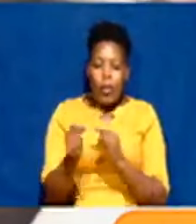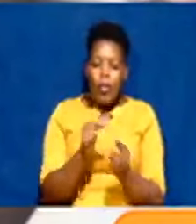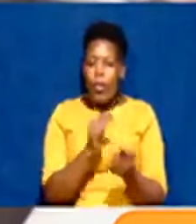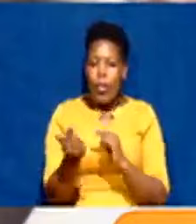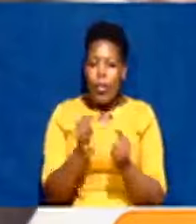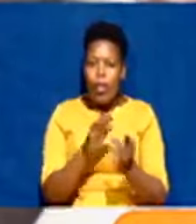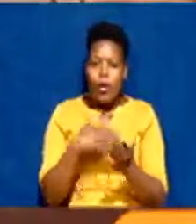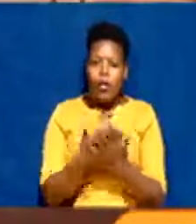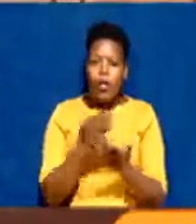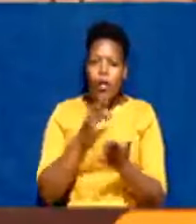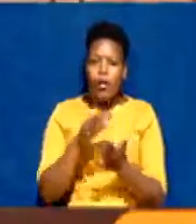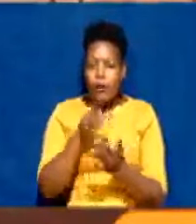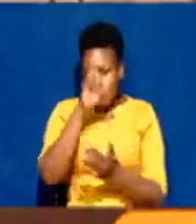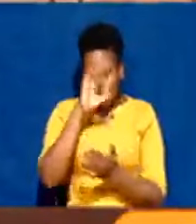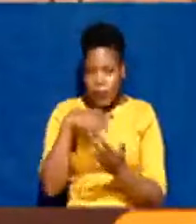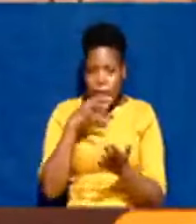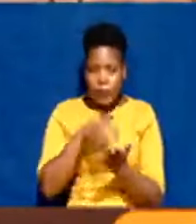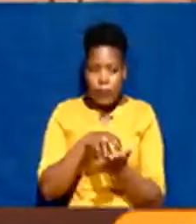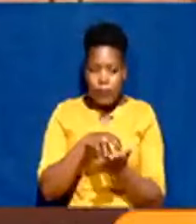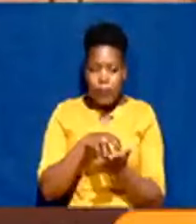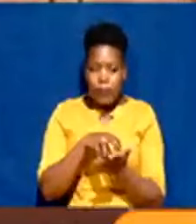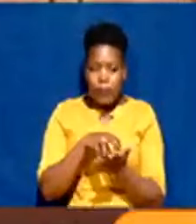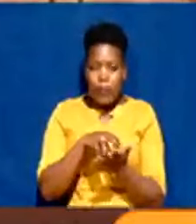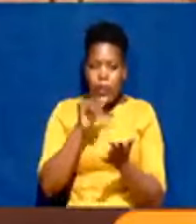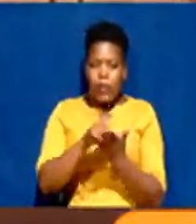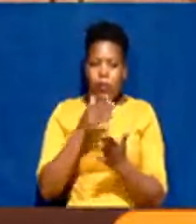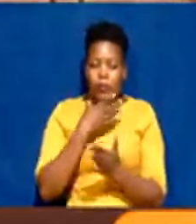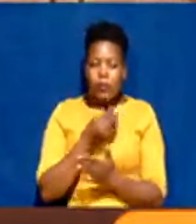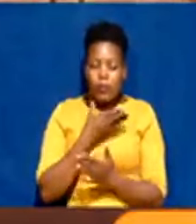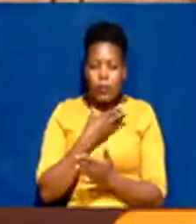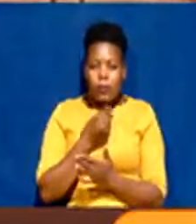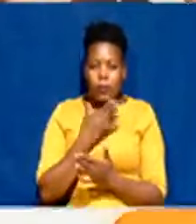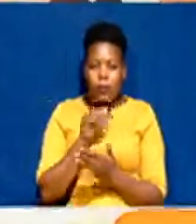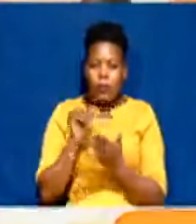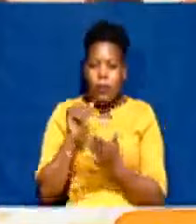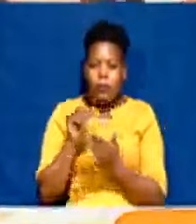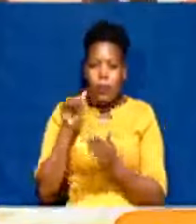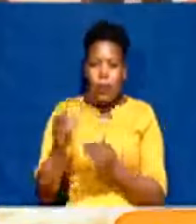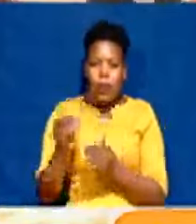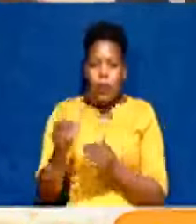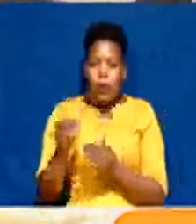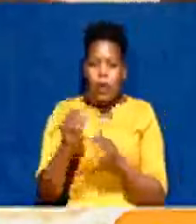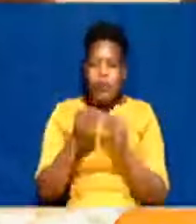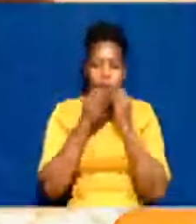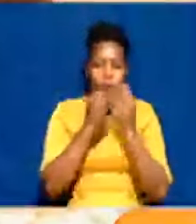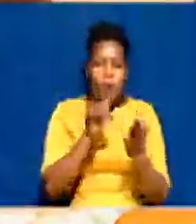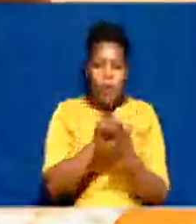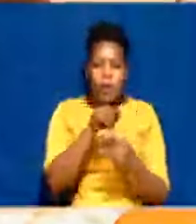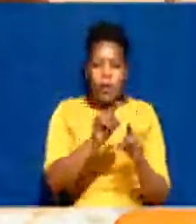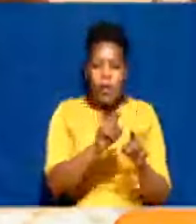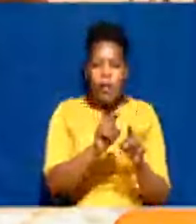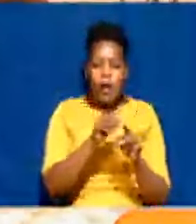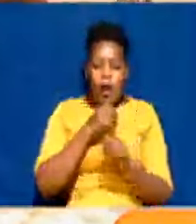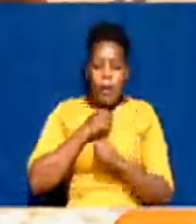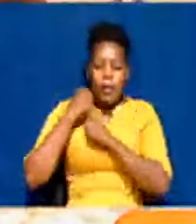hayo kabla ya marehemu kukamatwa na maafisa wa polisi. Mama huyo kisha alipokea simu mapema akiarifiwa kuwa mumewe